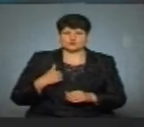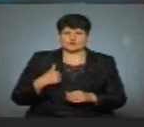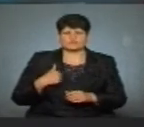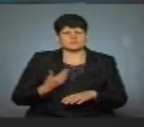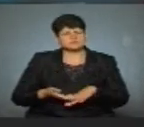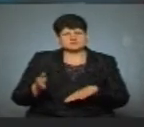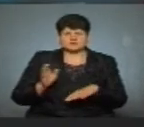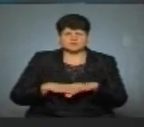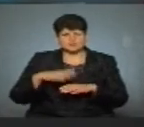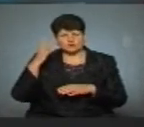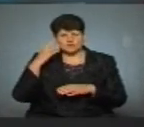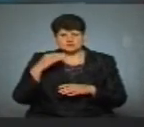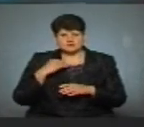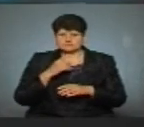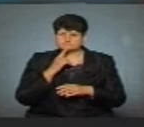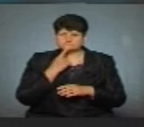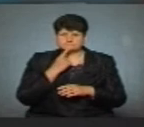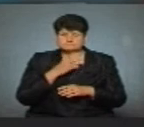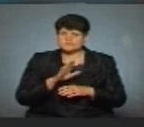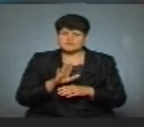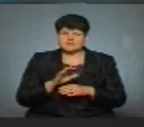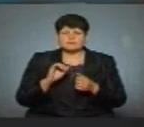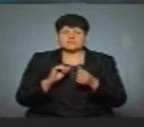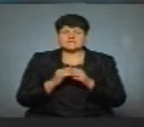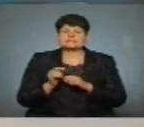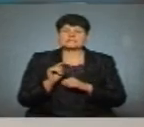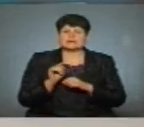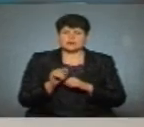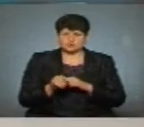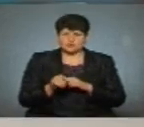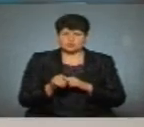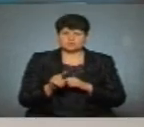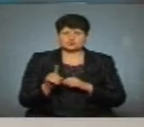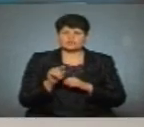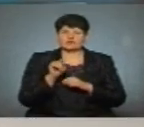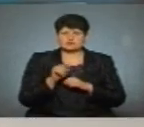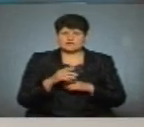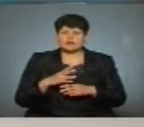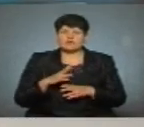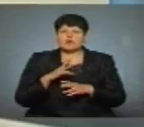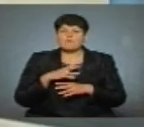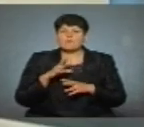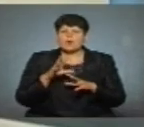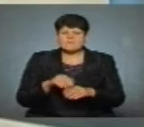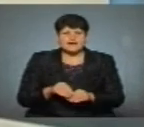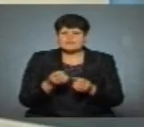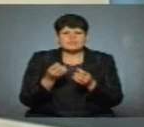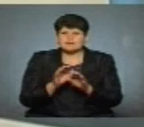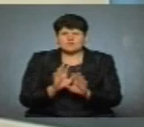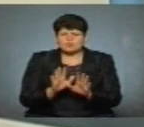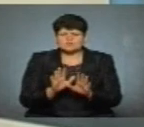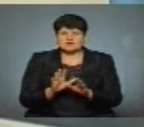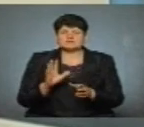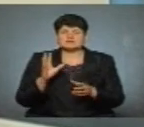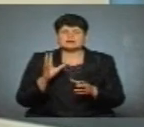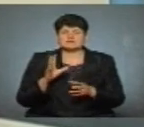козака, який загинув на полі бою, а пам'ятати для того, що вони то вмирали не просто так, вони то знали, що і